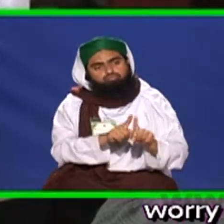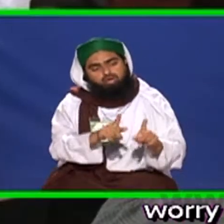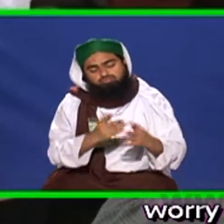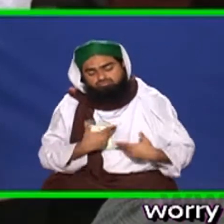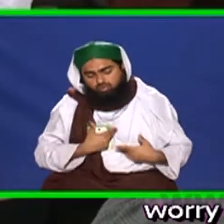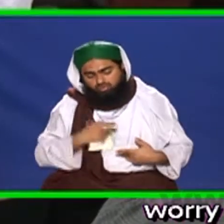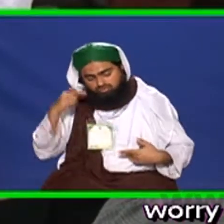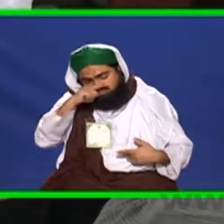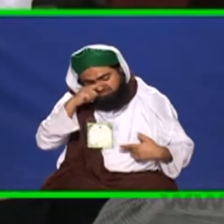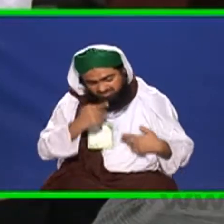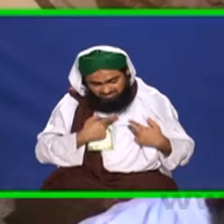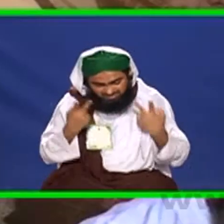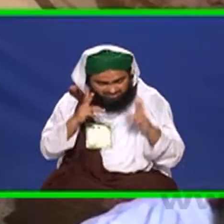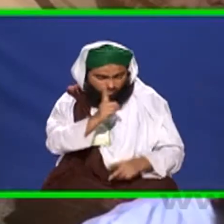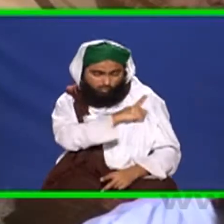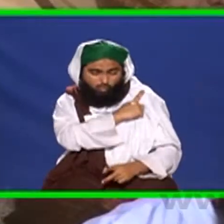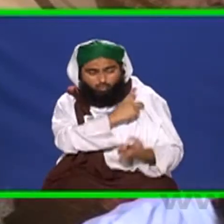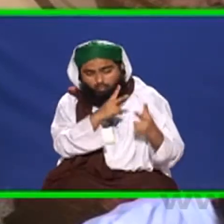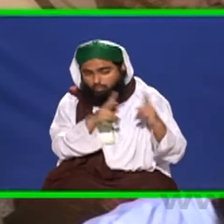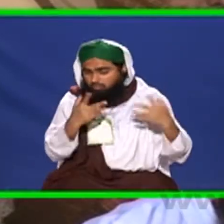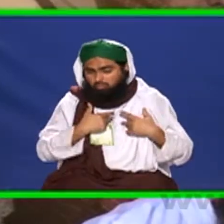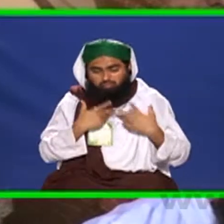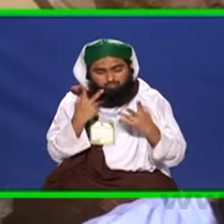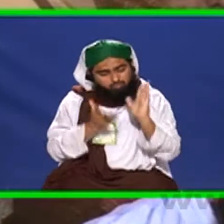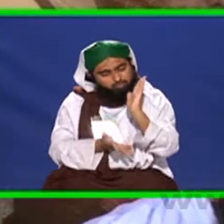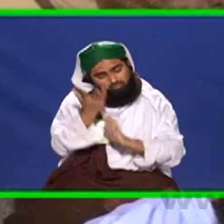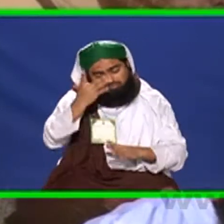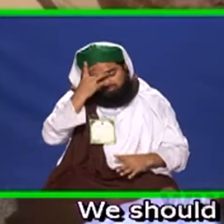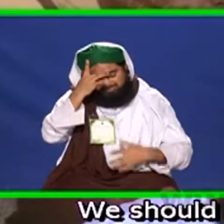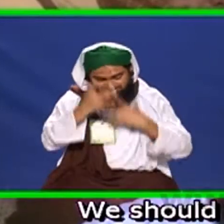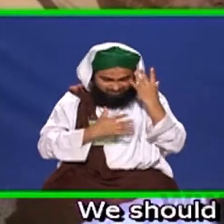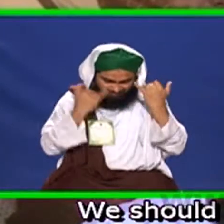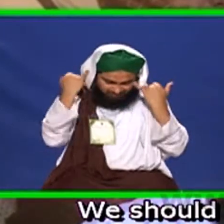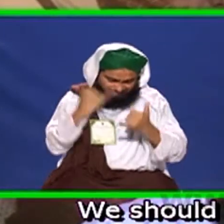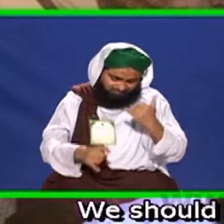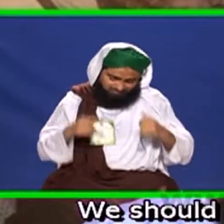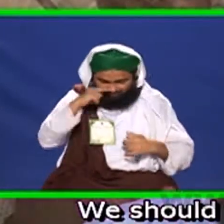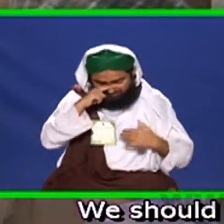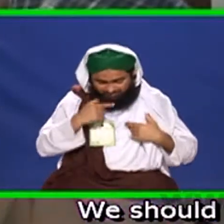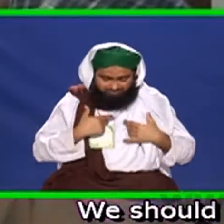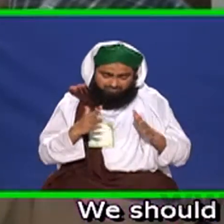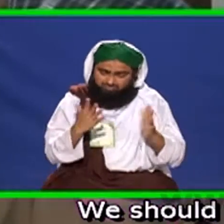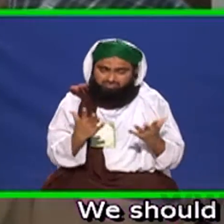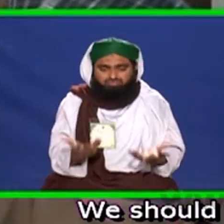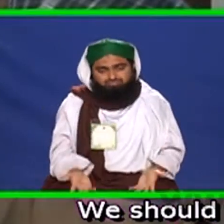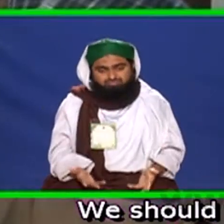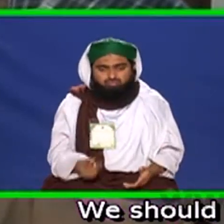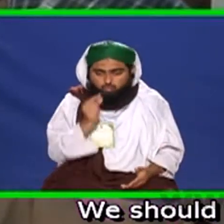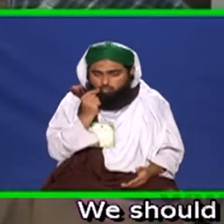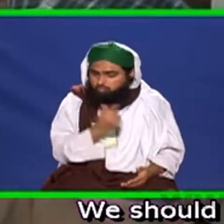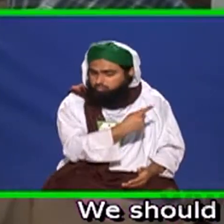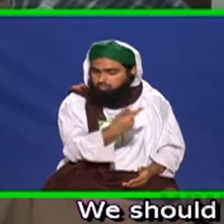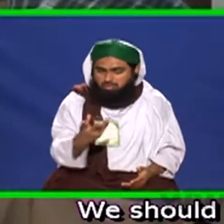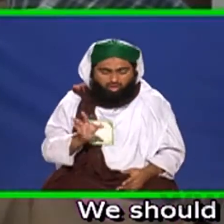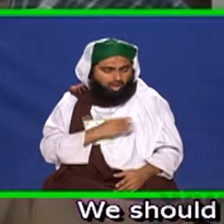और बेशर्म हुए जा रहे हैं कि गुनाहों पर शर्म का कभी सोचा भी नहीं कि हमें शर्मिंदा भी होना चाहिए, गुनाहों पर डरना भी है। हम बंदों